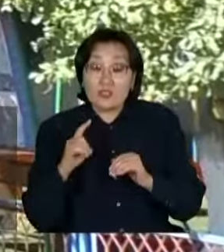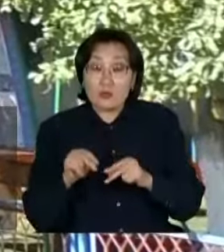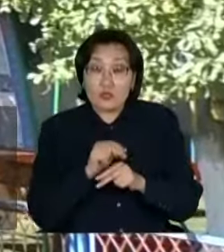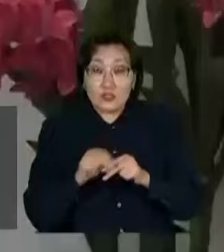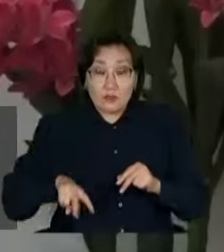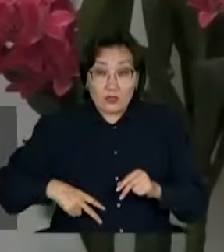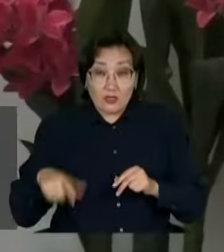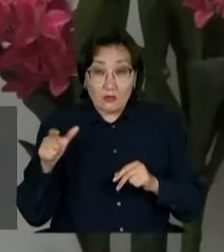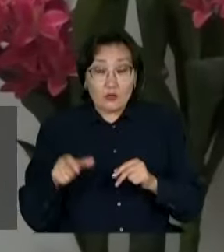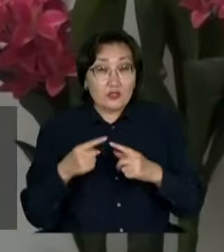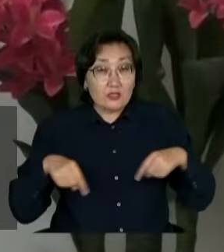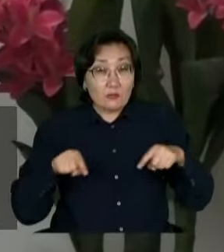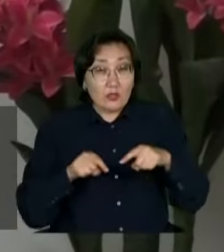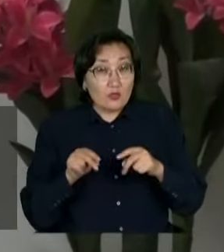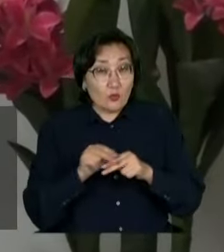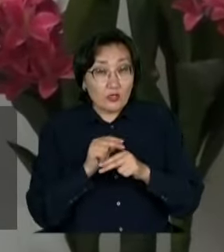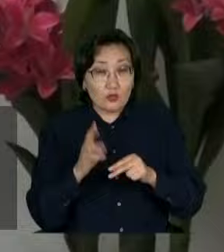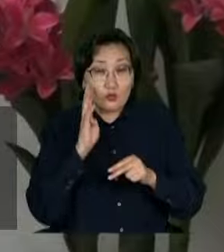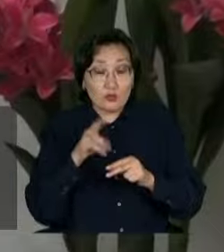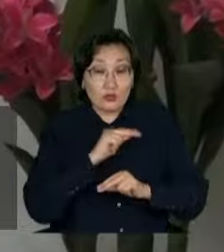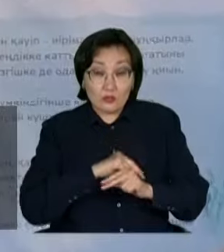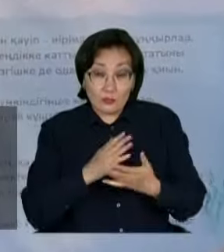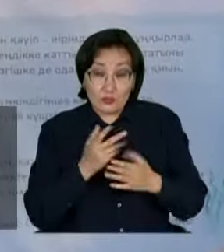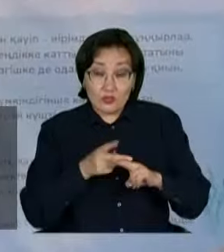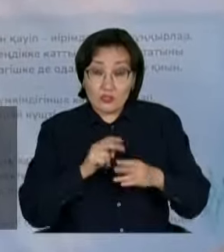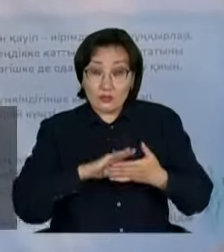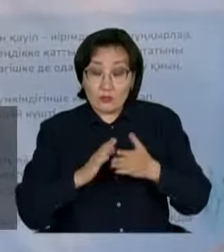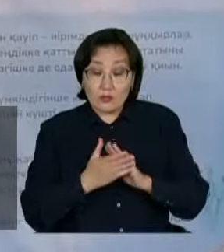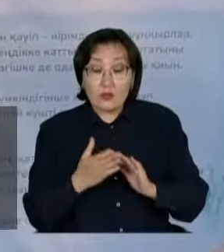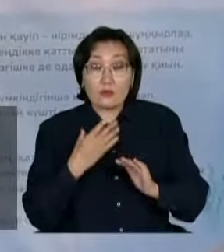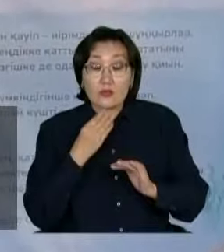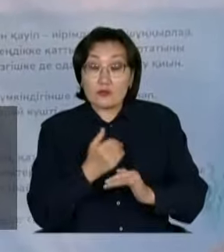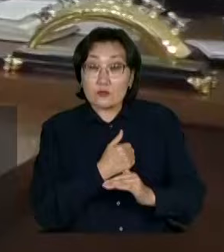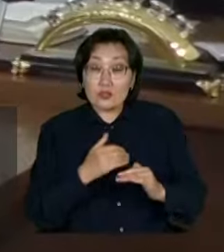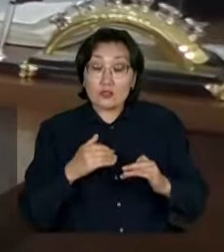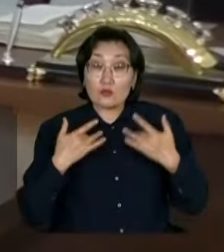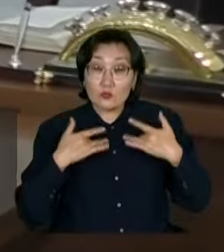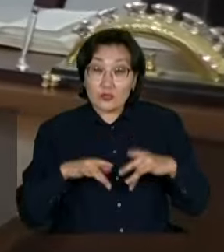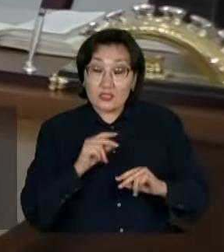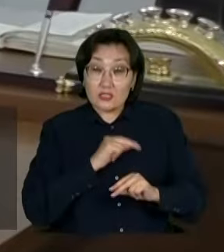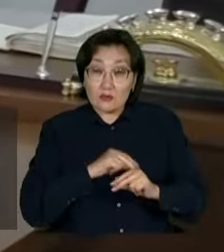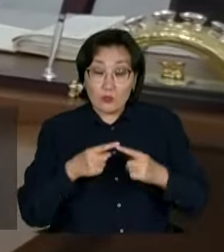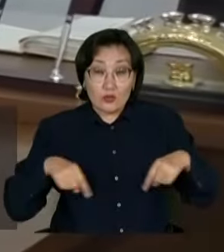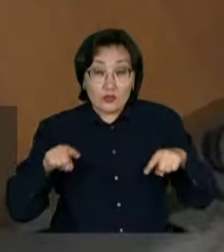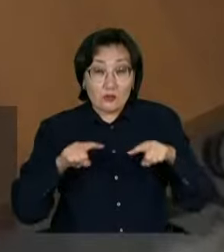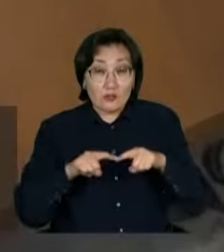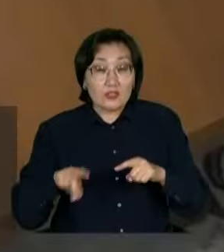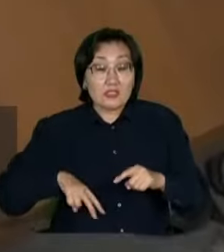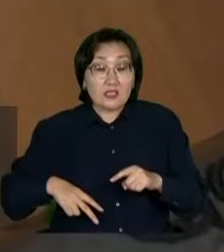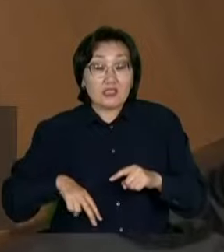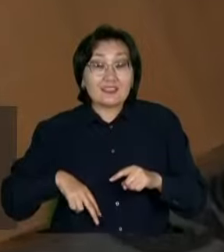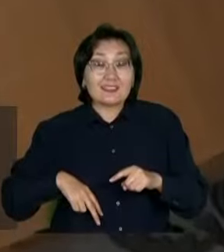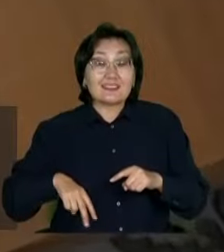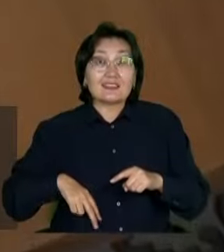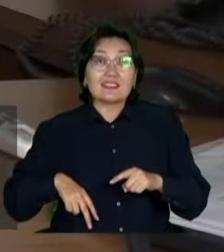тәрбиеші бейімде орталығында 4 жыл жұмыс істепті. Осы жағдайдан кейін ол өз еркімен жұмыстан кеткен. Ал орталық директоры бұл жазатайым оқиға